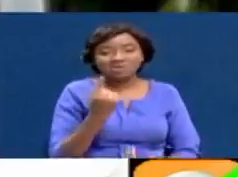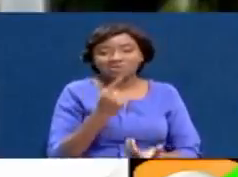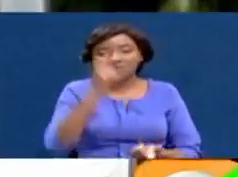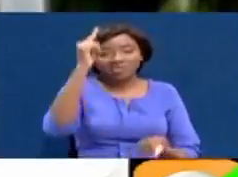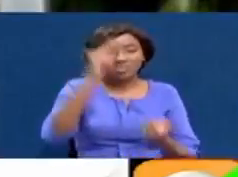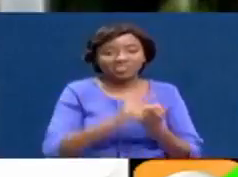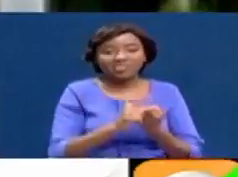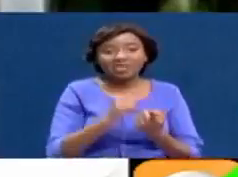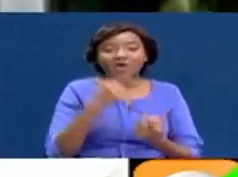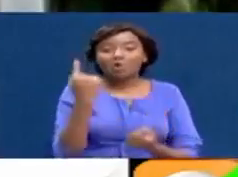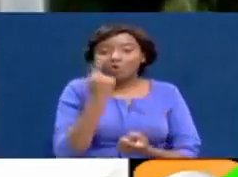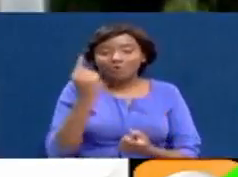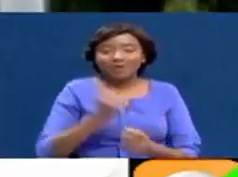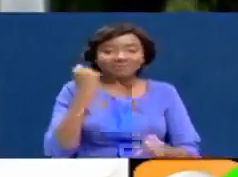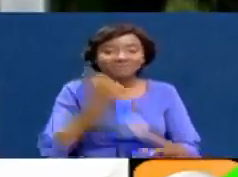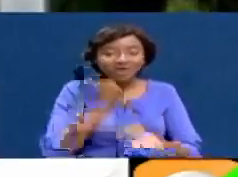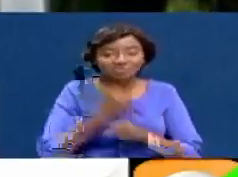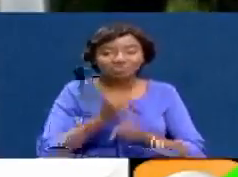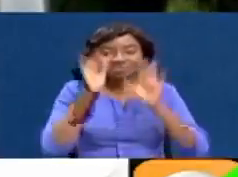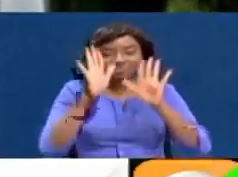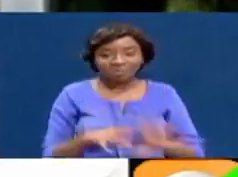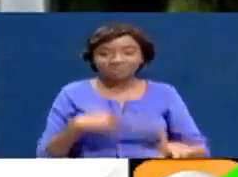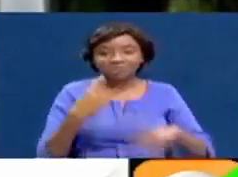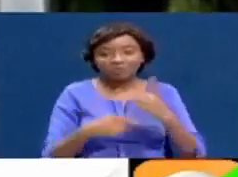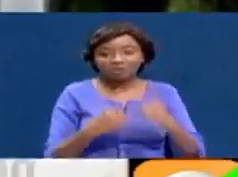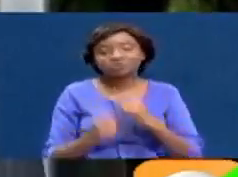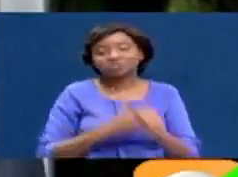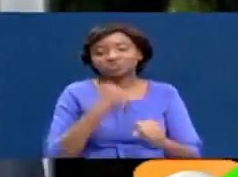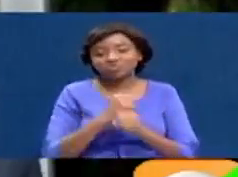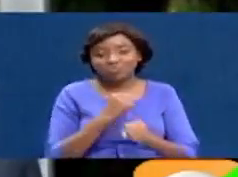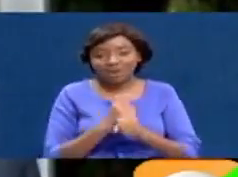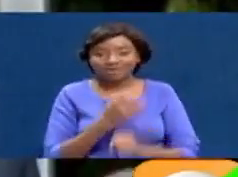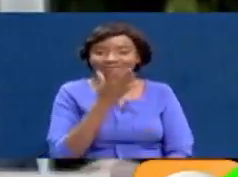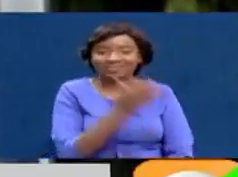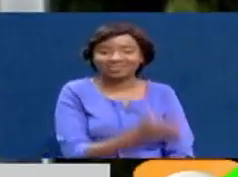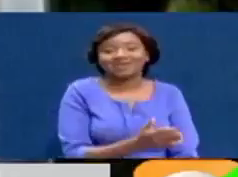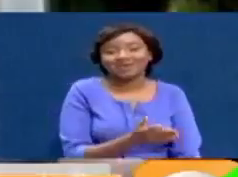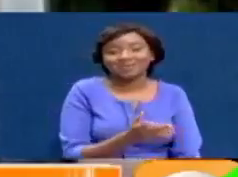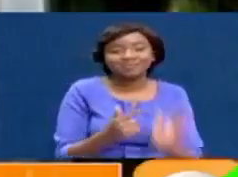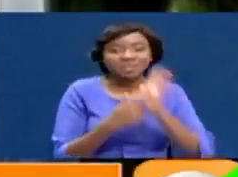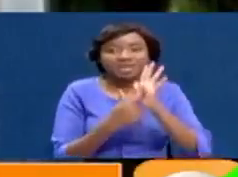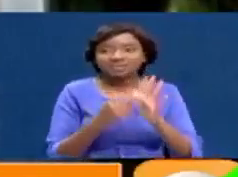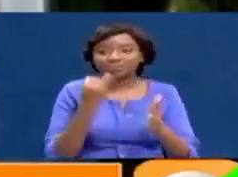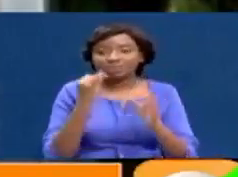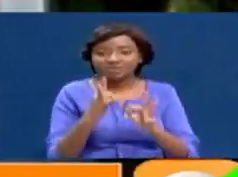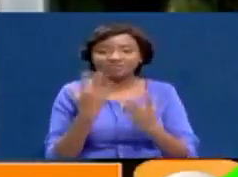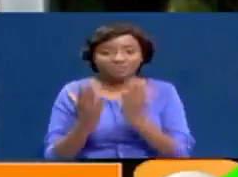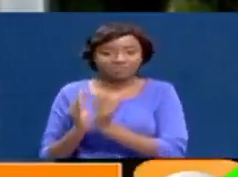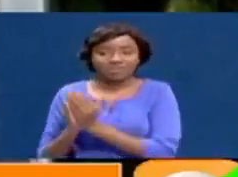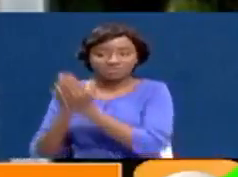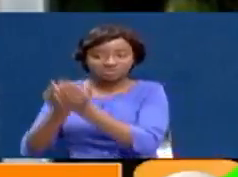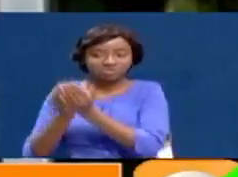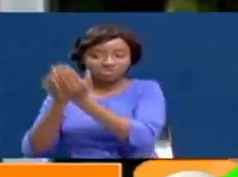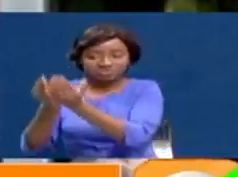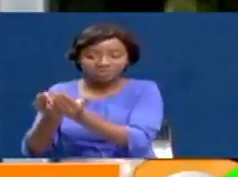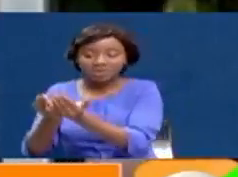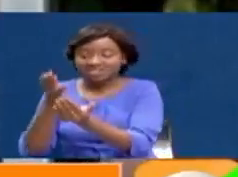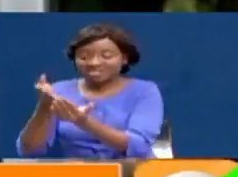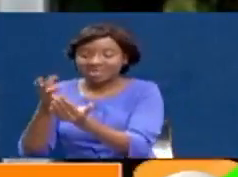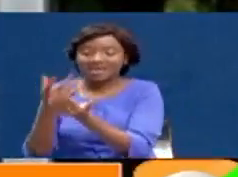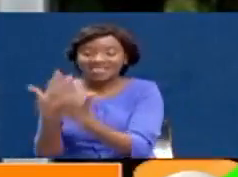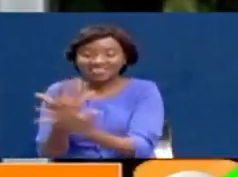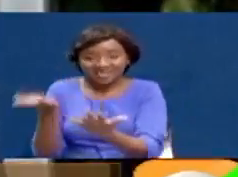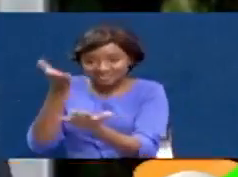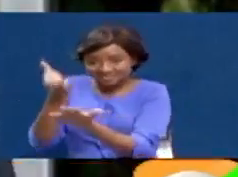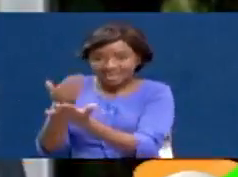will remain at the port of Mombasa. And this is loading of cargo from the ships and also loading cargo onto the ships